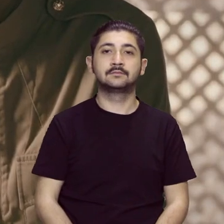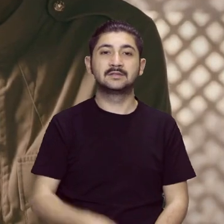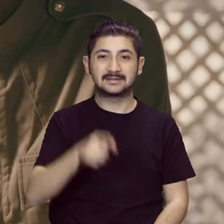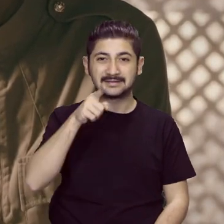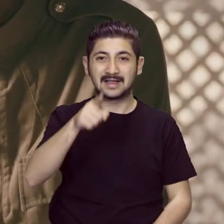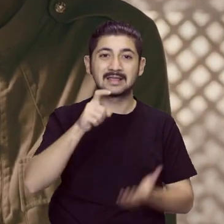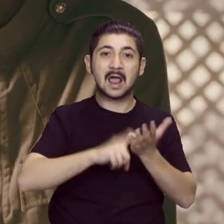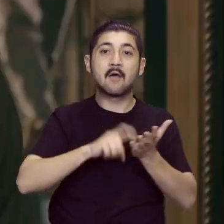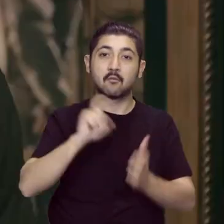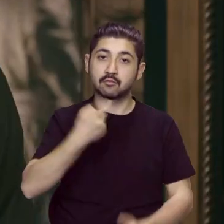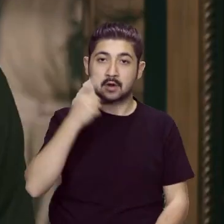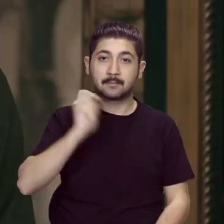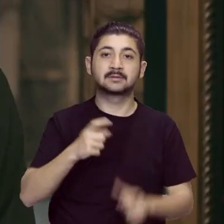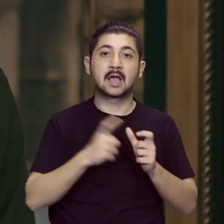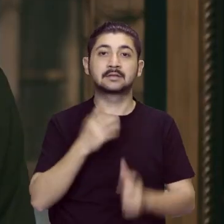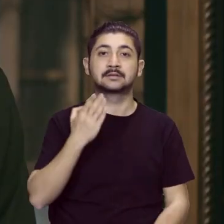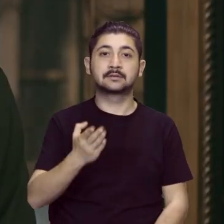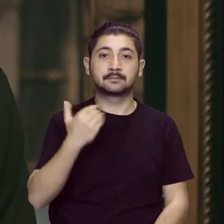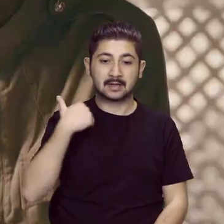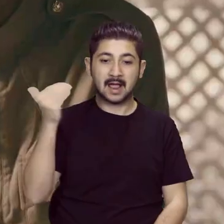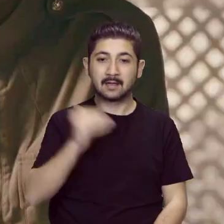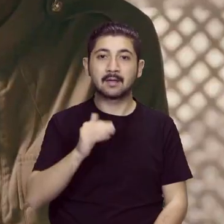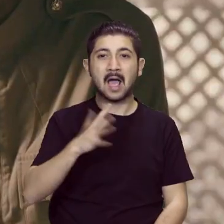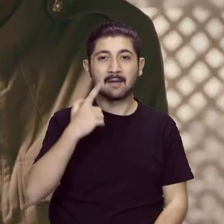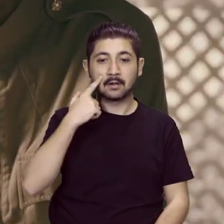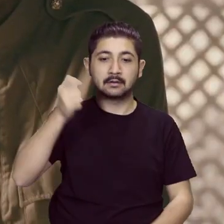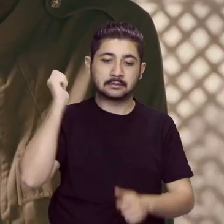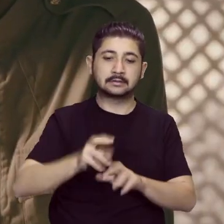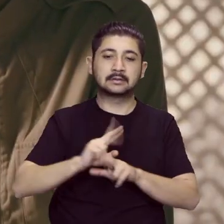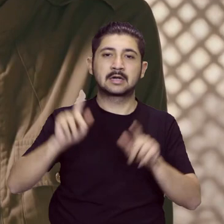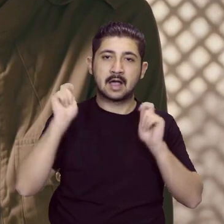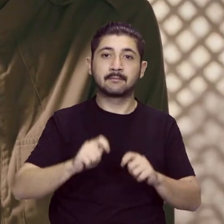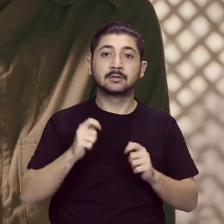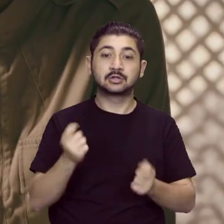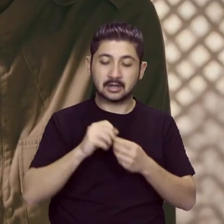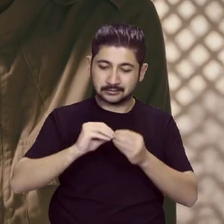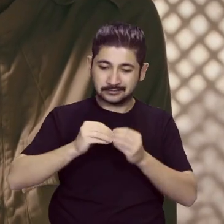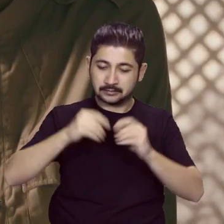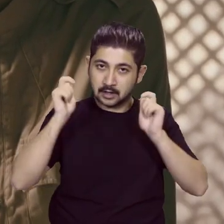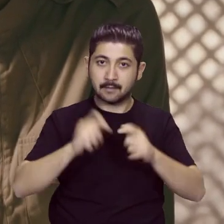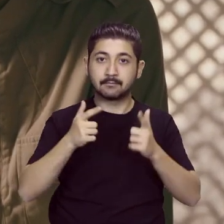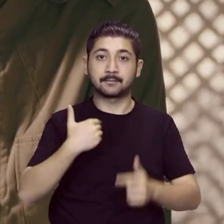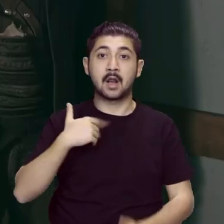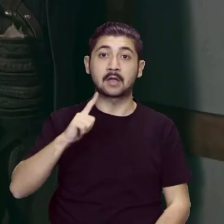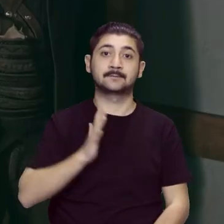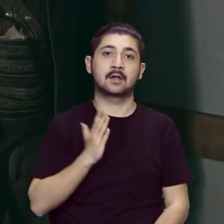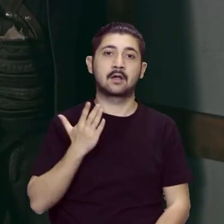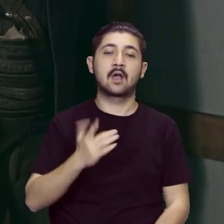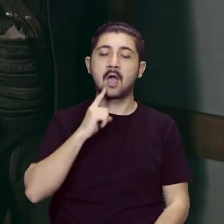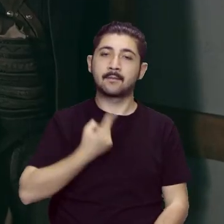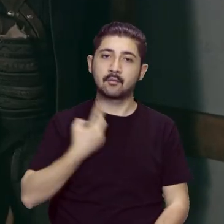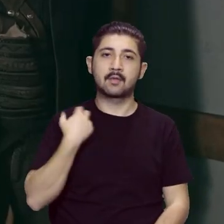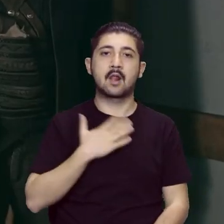Sen de telgrafı bul bakalım Sait. Biz geldiğimizde muhtemelen kırmışlardır. Çalışır hale getir. Bize lazım. Baş